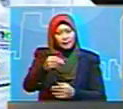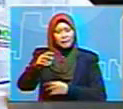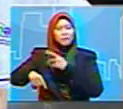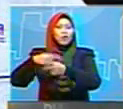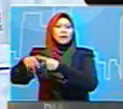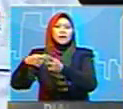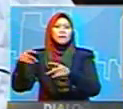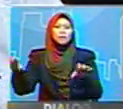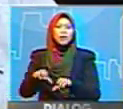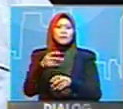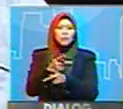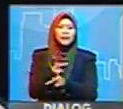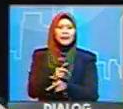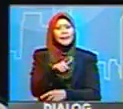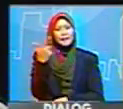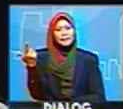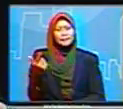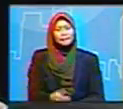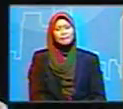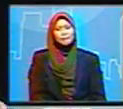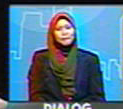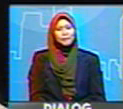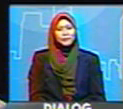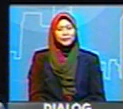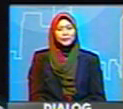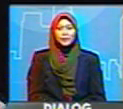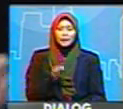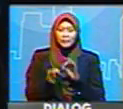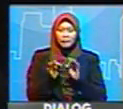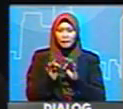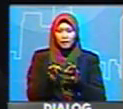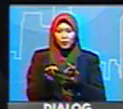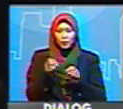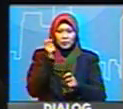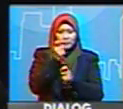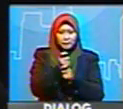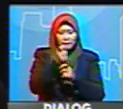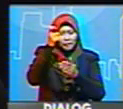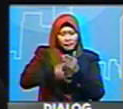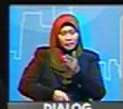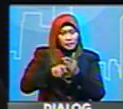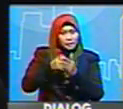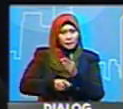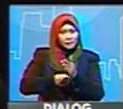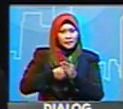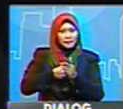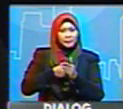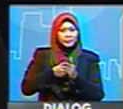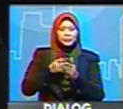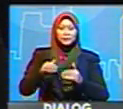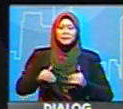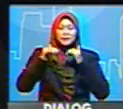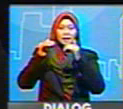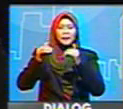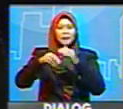perkara lain dan satu cadangan lagi Datuk Seri jika dilakukan penetapan harga syiling pada peringkat pengeluaran